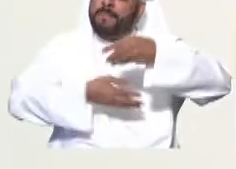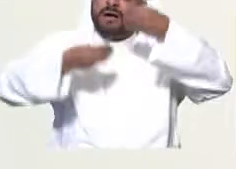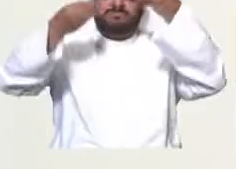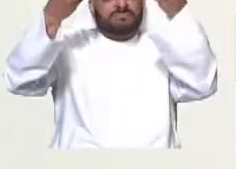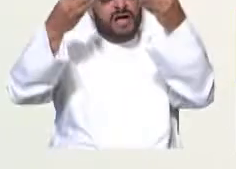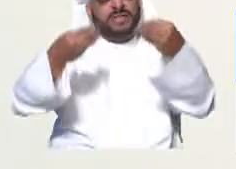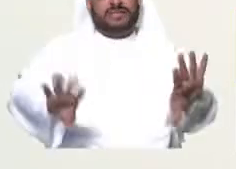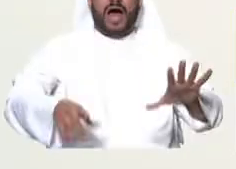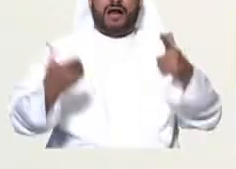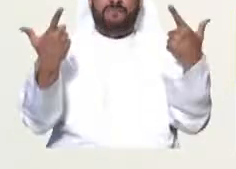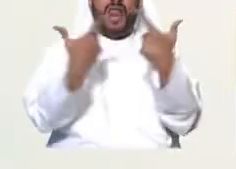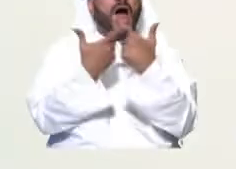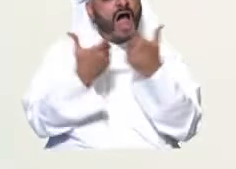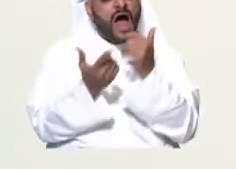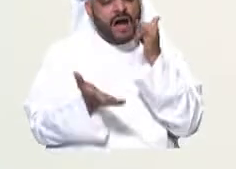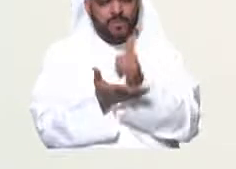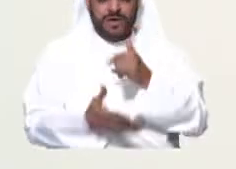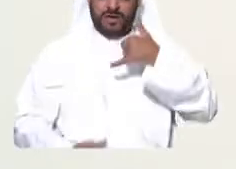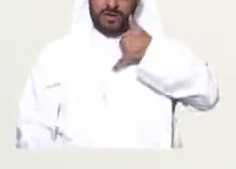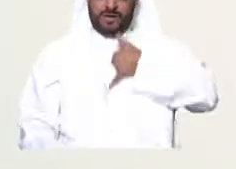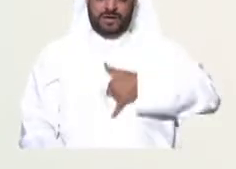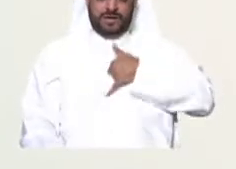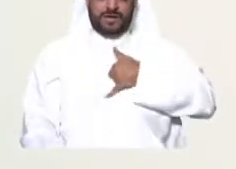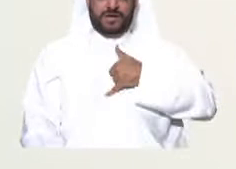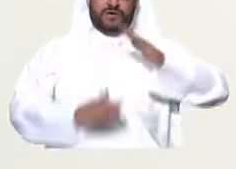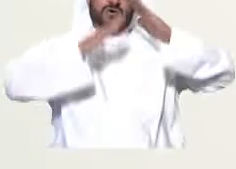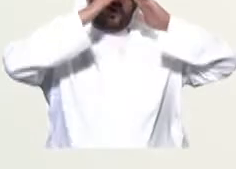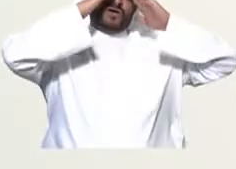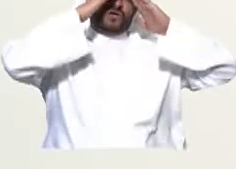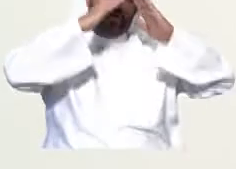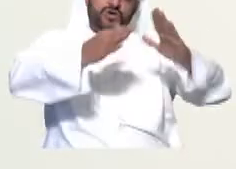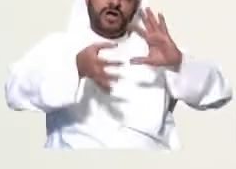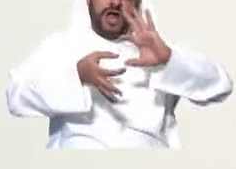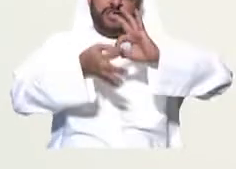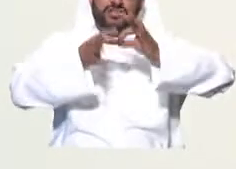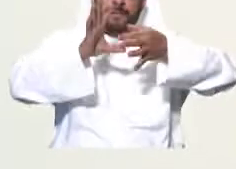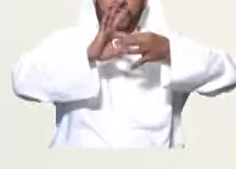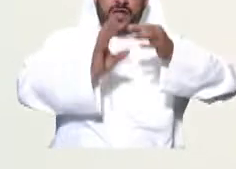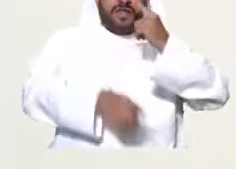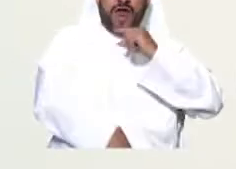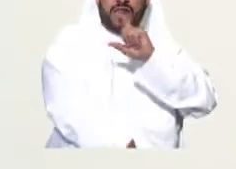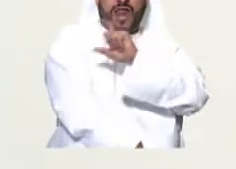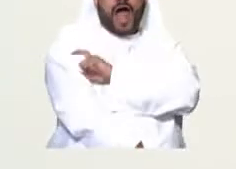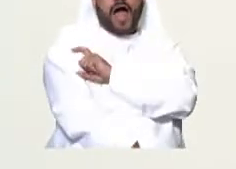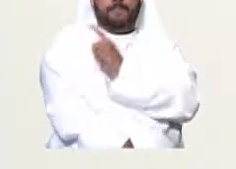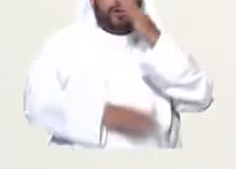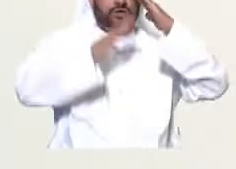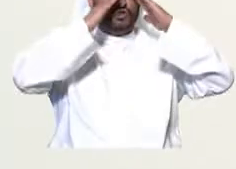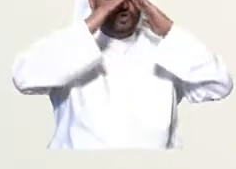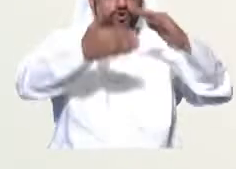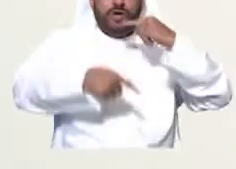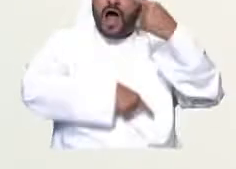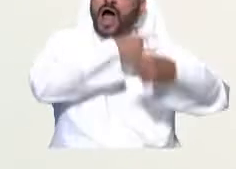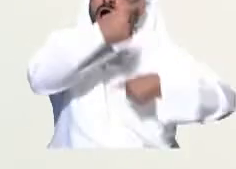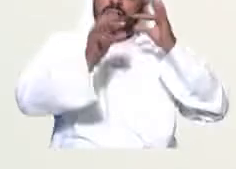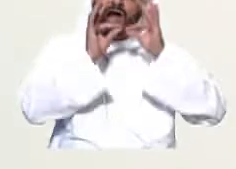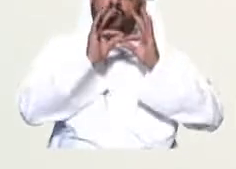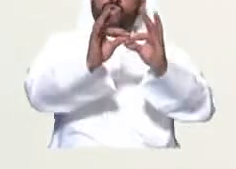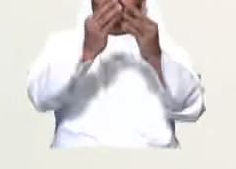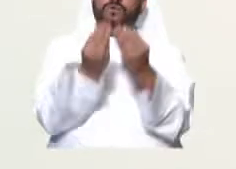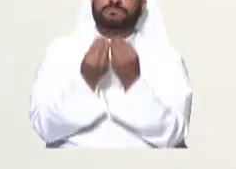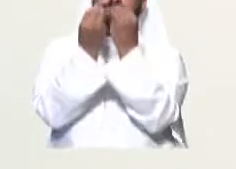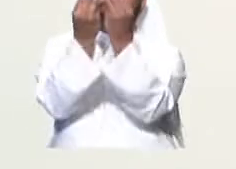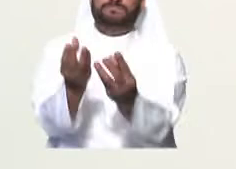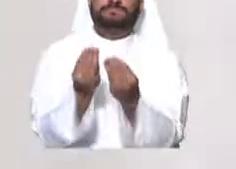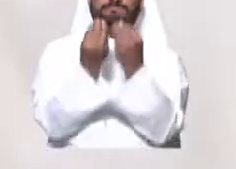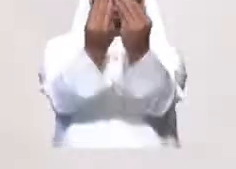عام. الإخوة في جمعية الهلال الأحمر الكويتي مشكورين، كان هناك لهم تدخلات وكان لهم هناك فزعات